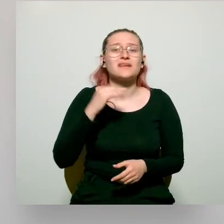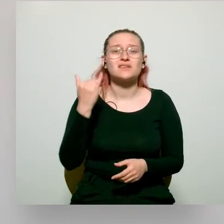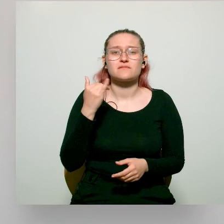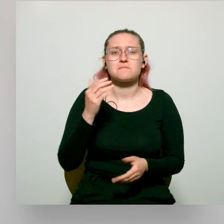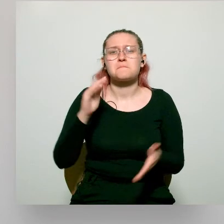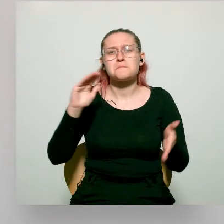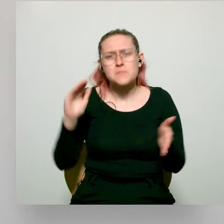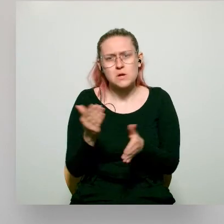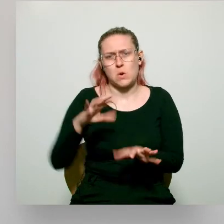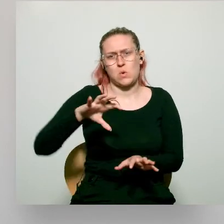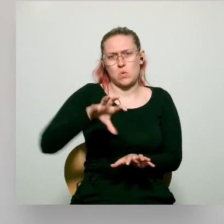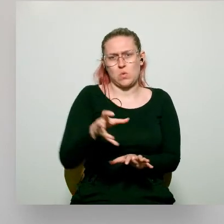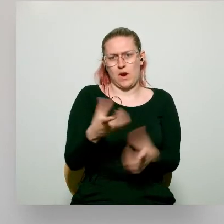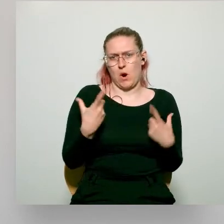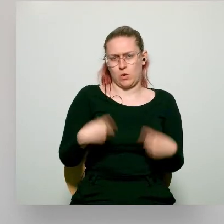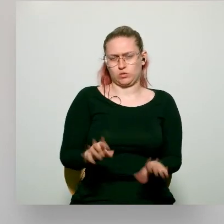która by wspierała.